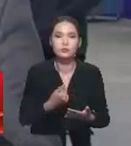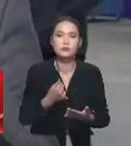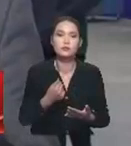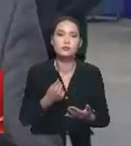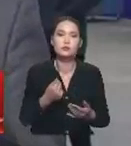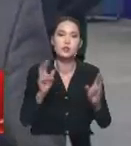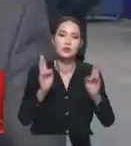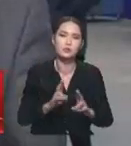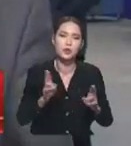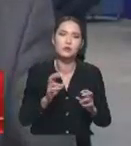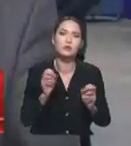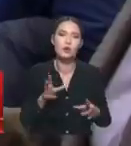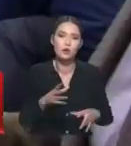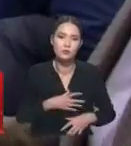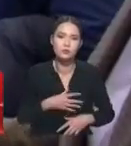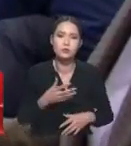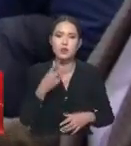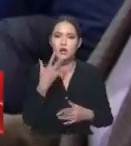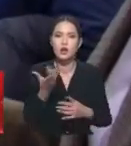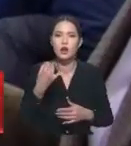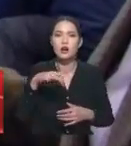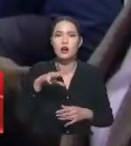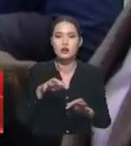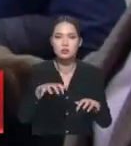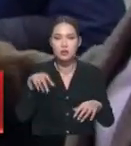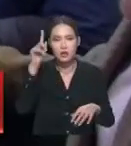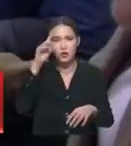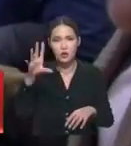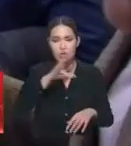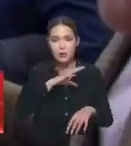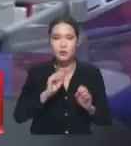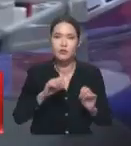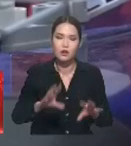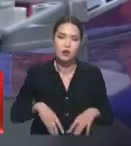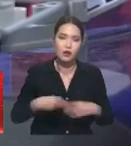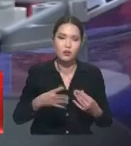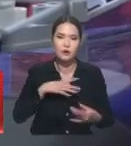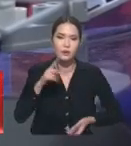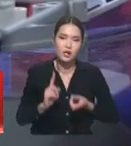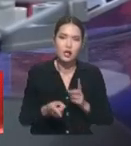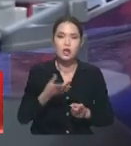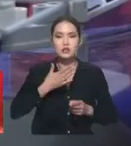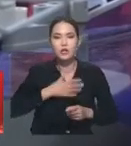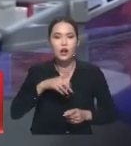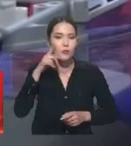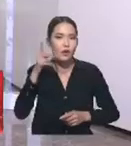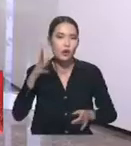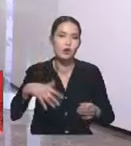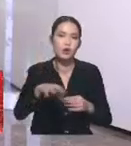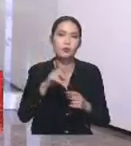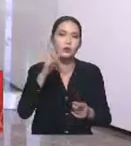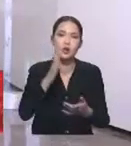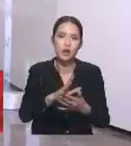Без поддержки государства это, безусловно, не было бы. IT-специалисты отмечают, возможностей для реализации молодежи стало заметно больше.